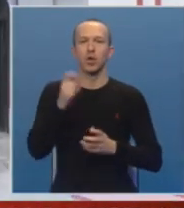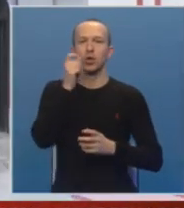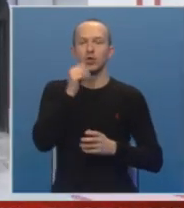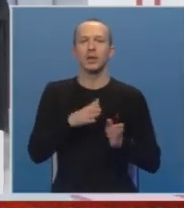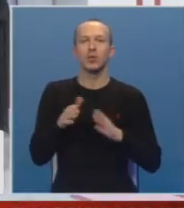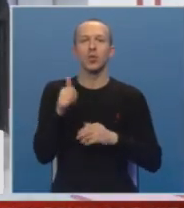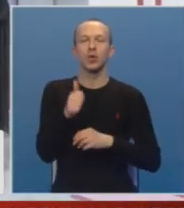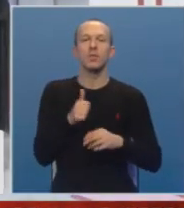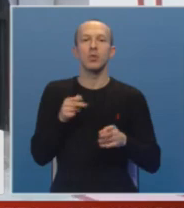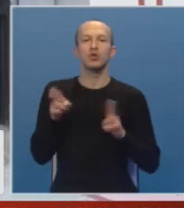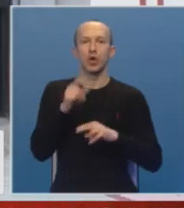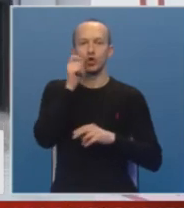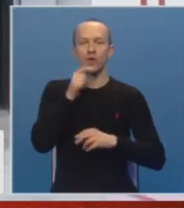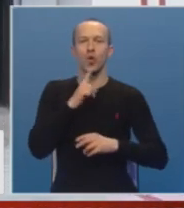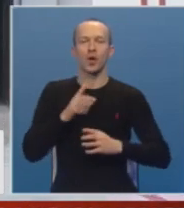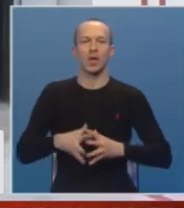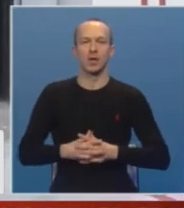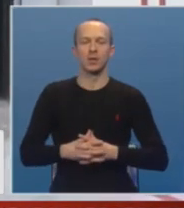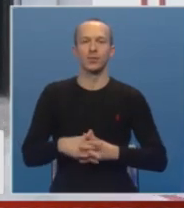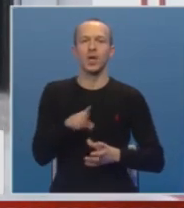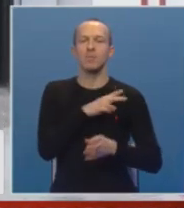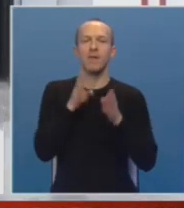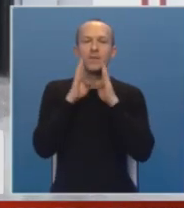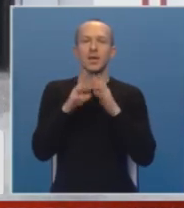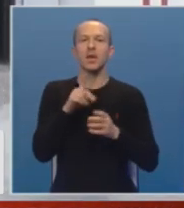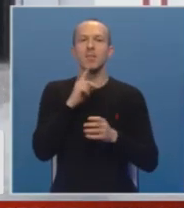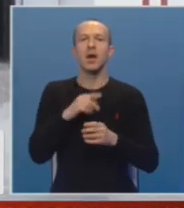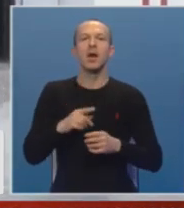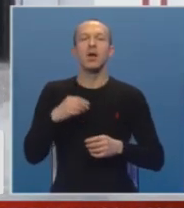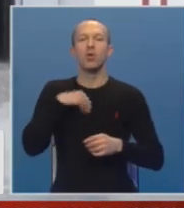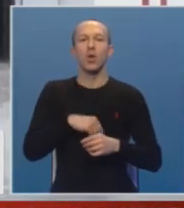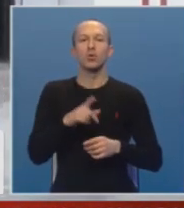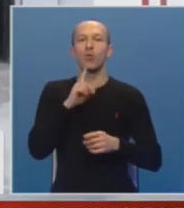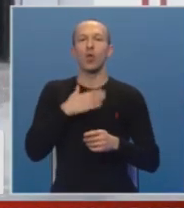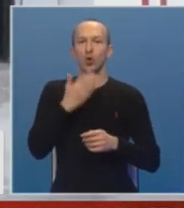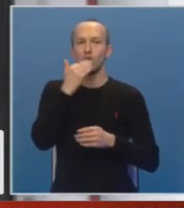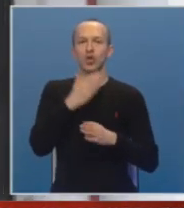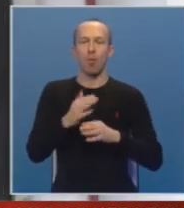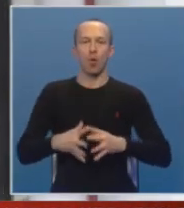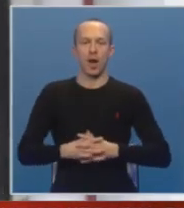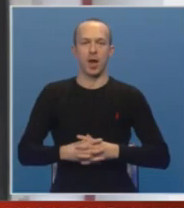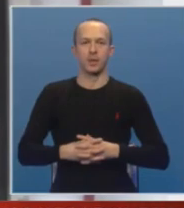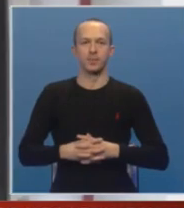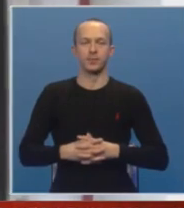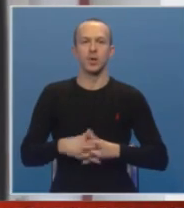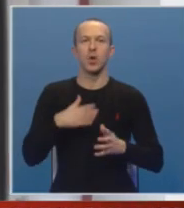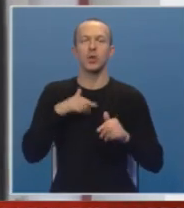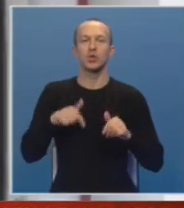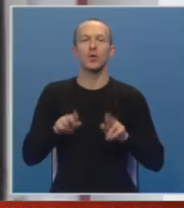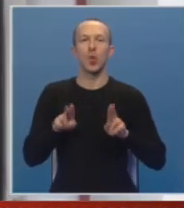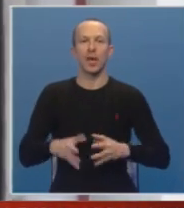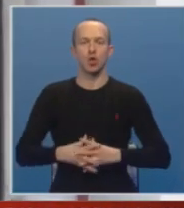redovno dolazi na bogosloženja, čovjek koji ima vjeru, koji ima straha Božji u sebi, koji hoće da pomogne. Kod nas ovdje